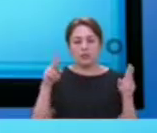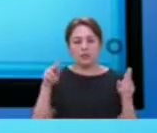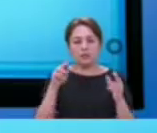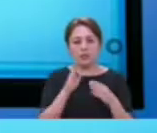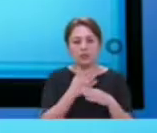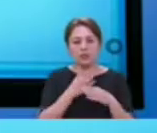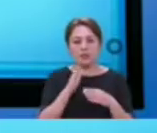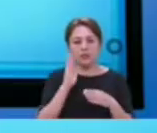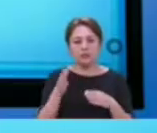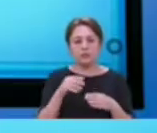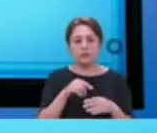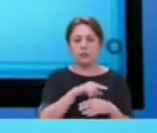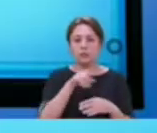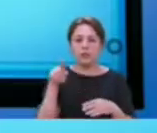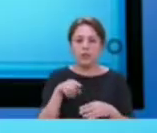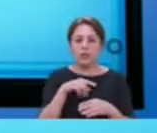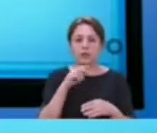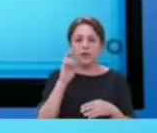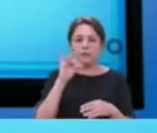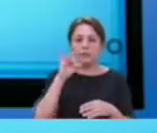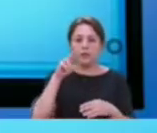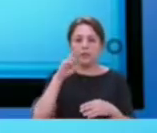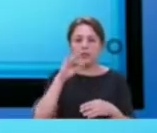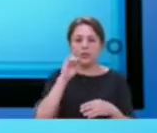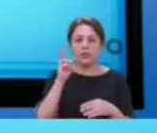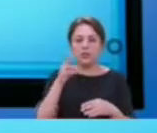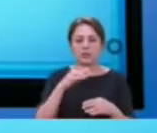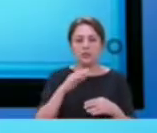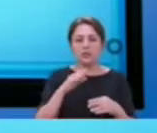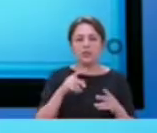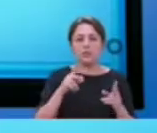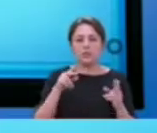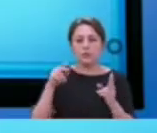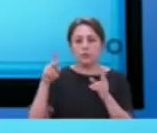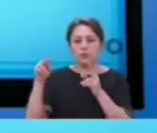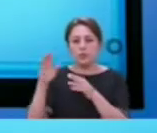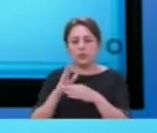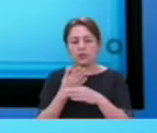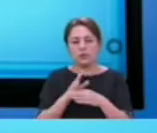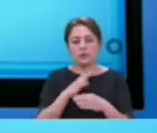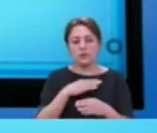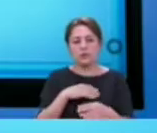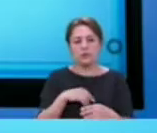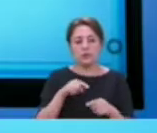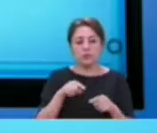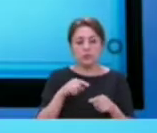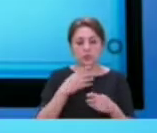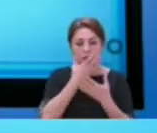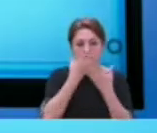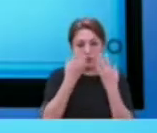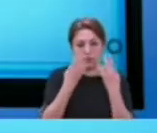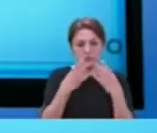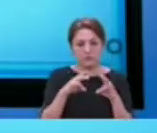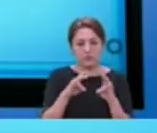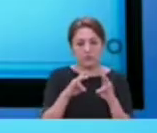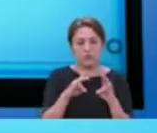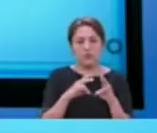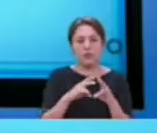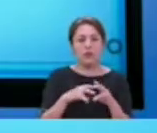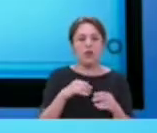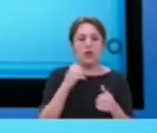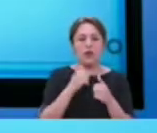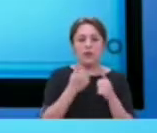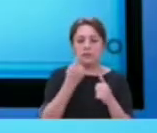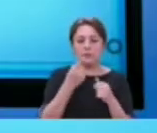ajratib olamiz. Bular birlik kesmalar, ya'ni bo'linmalarga ajratib oldik. Bunu unutmayın ki, har bir bo'linmasi